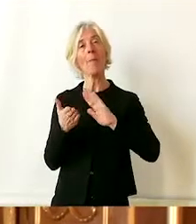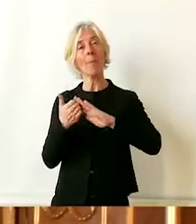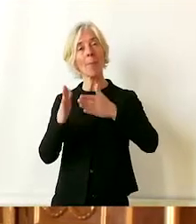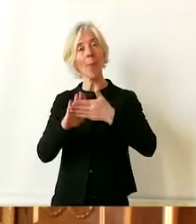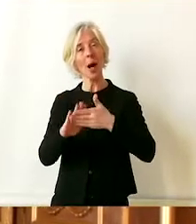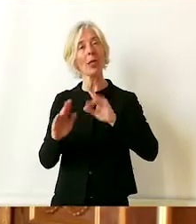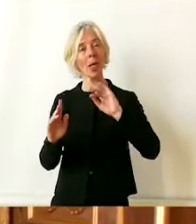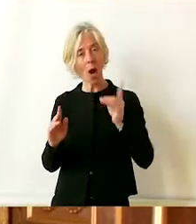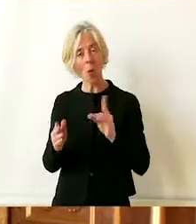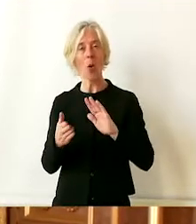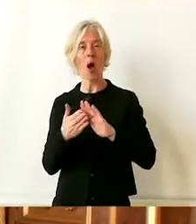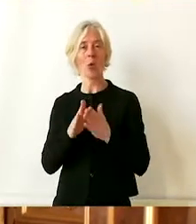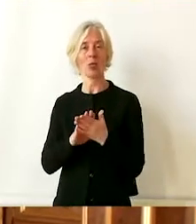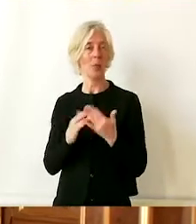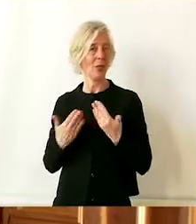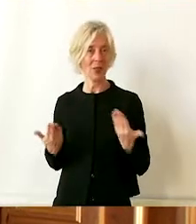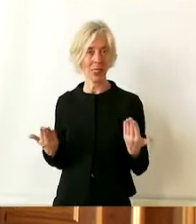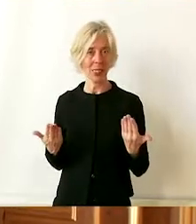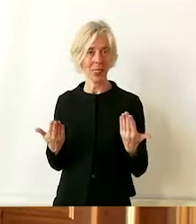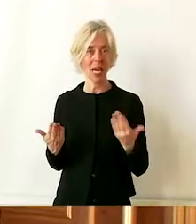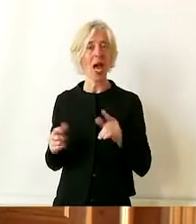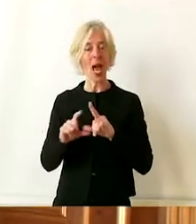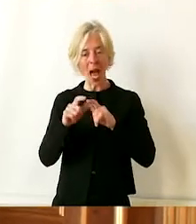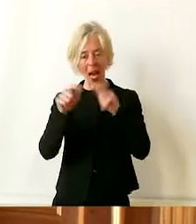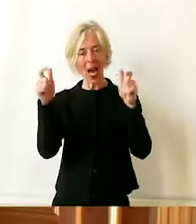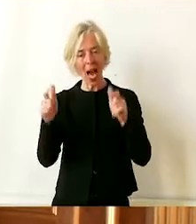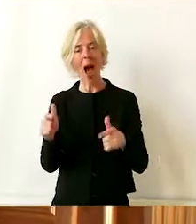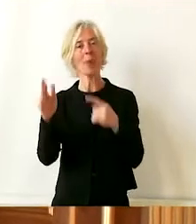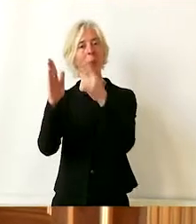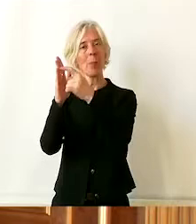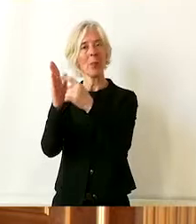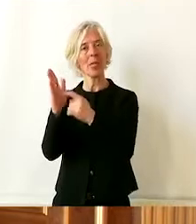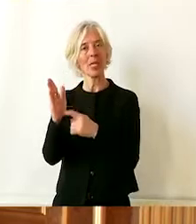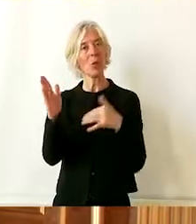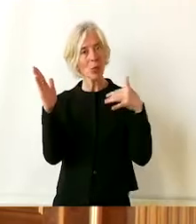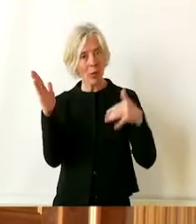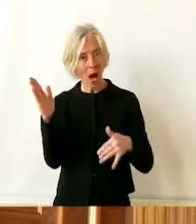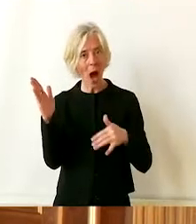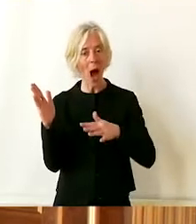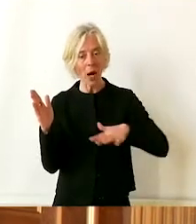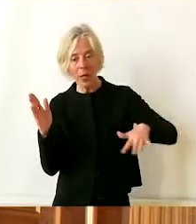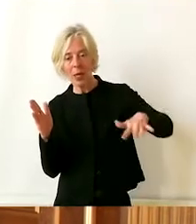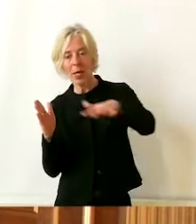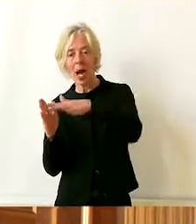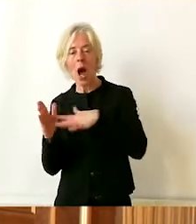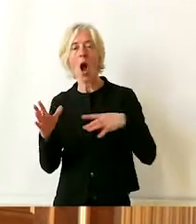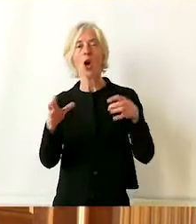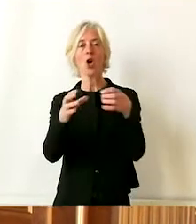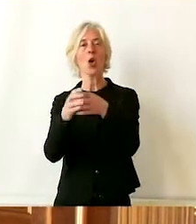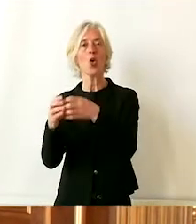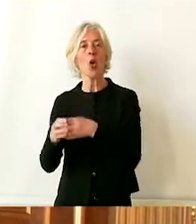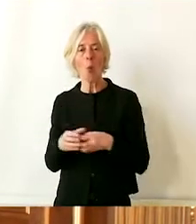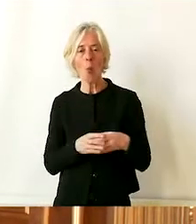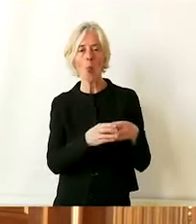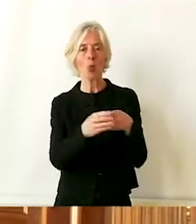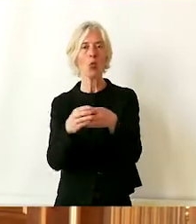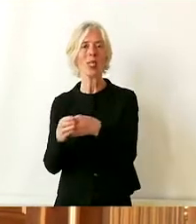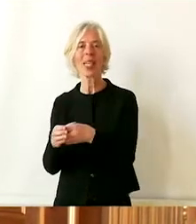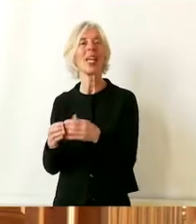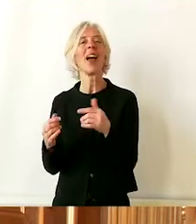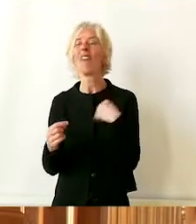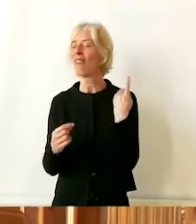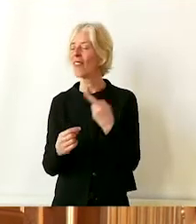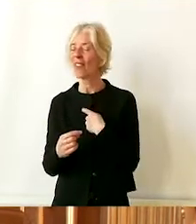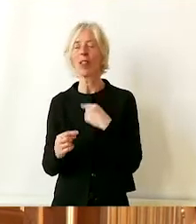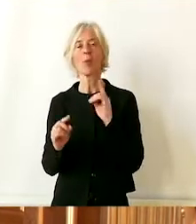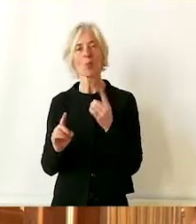die entsprechenden Rahmenbedingungen im Bund und Land hinzuweisen. Denn die Kommunen sind so ein bisschen am Ende der Futtermittelkette, was viele Themen betrifft.